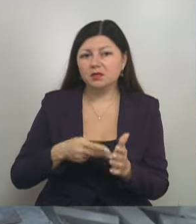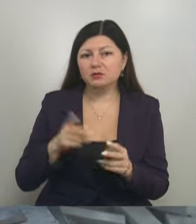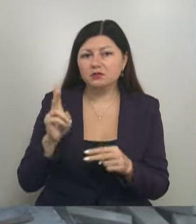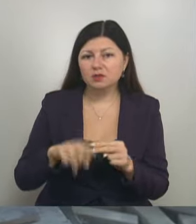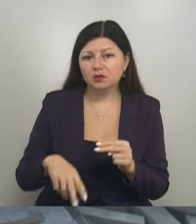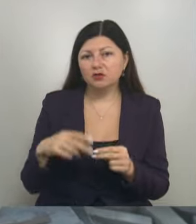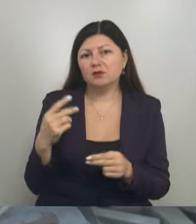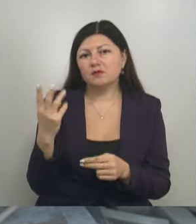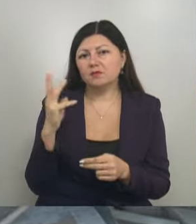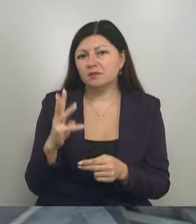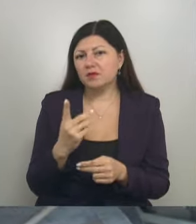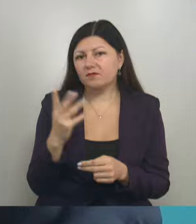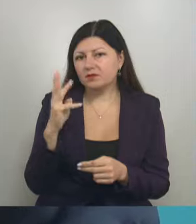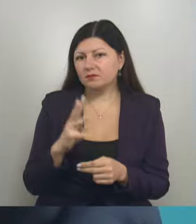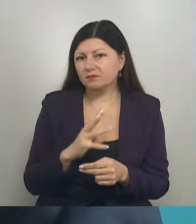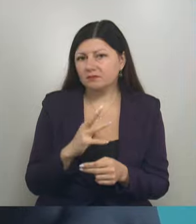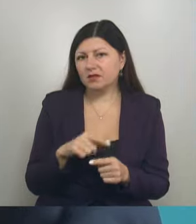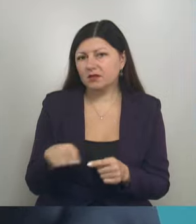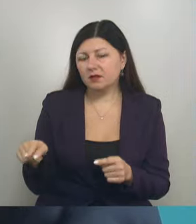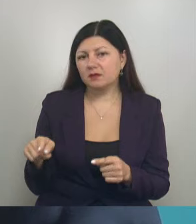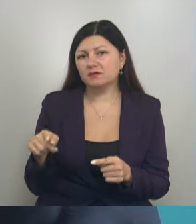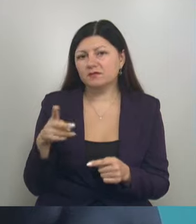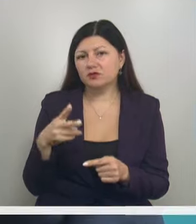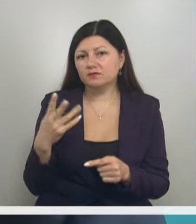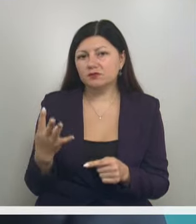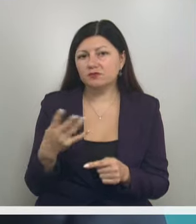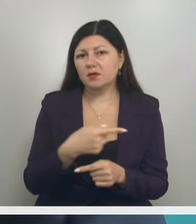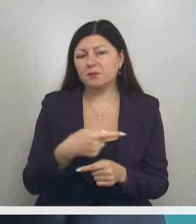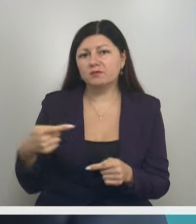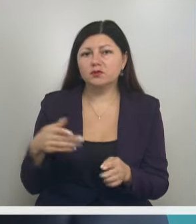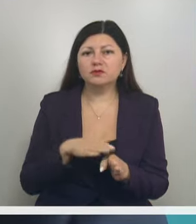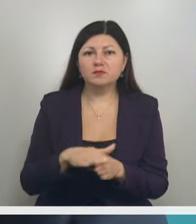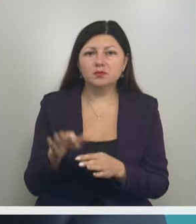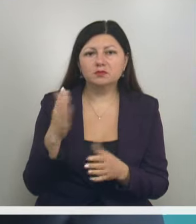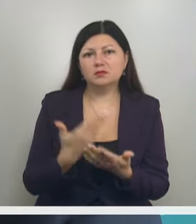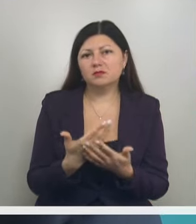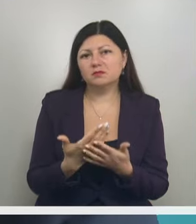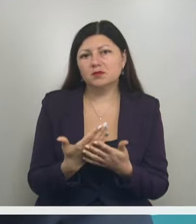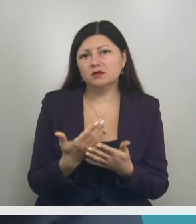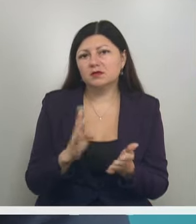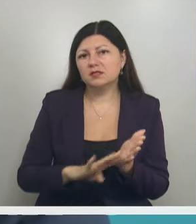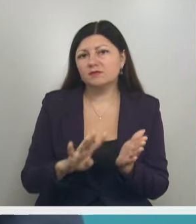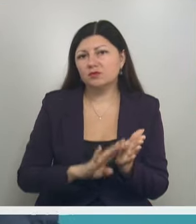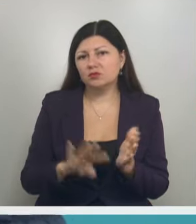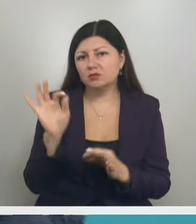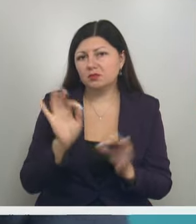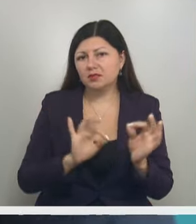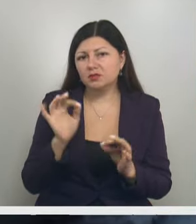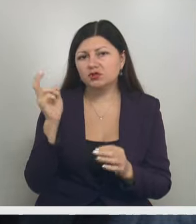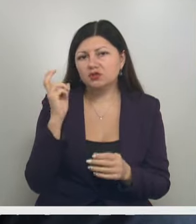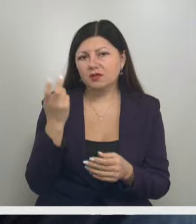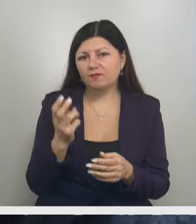квартале 2024-го. На первом этаже у нас выполнено 90%, наверное, черновой